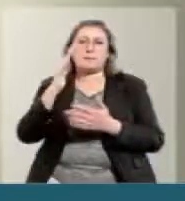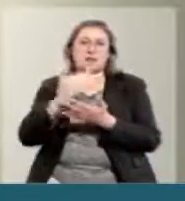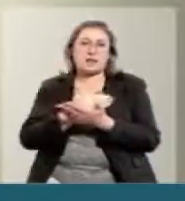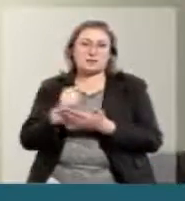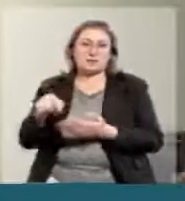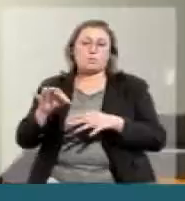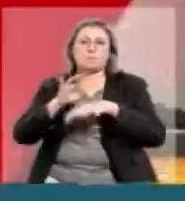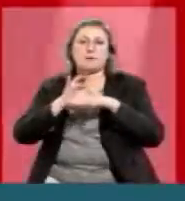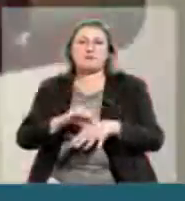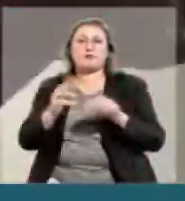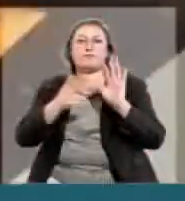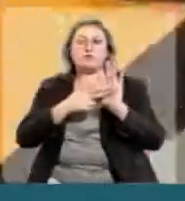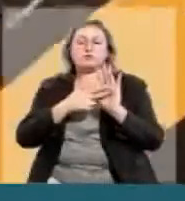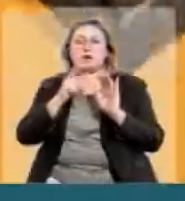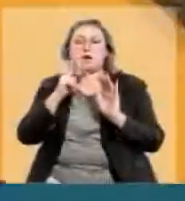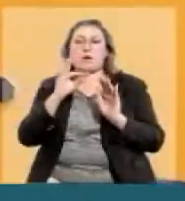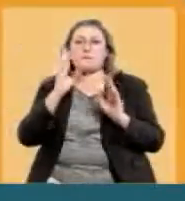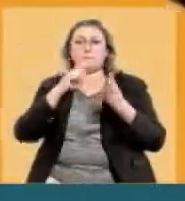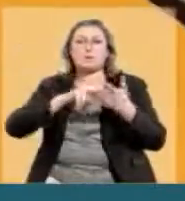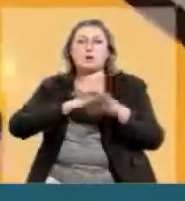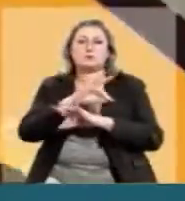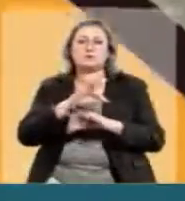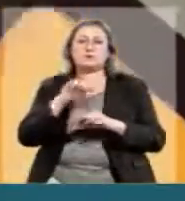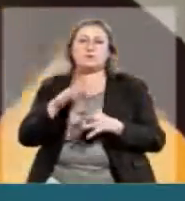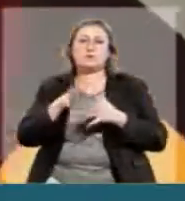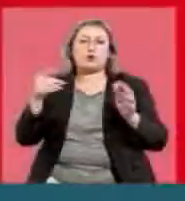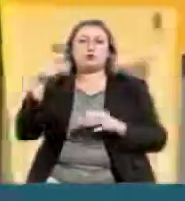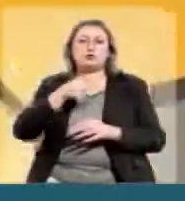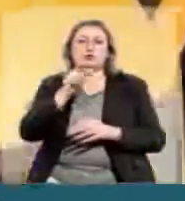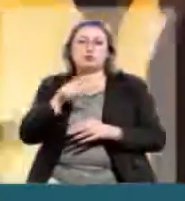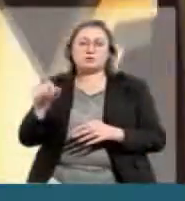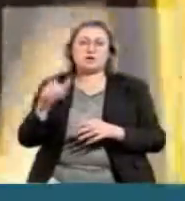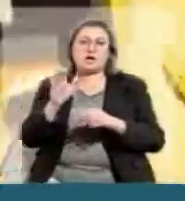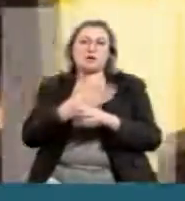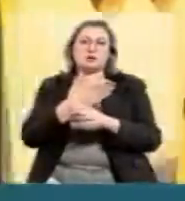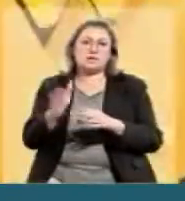пятиклассник, который организовал 8 экопроектов, привлекших более 1000 людей к